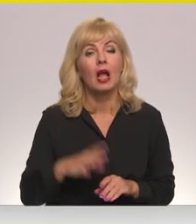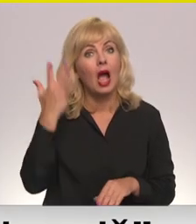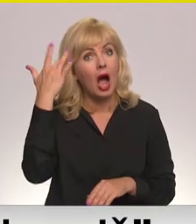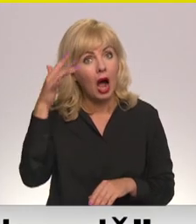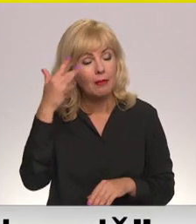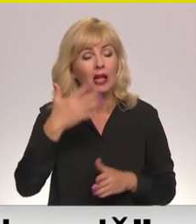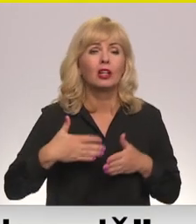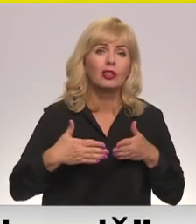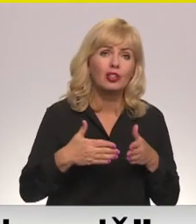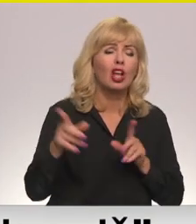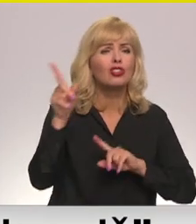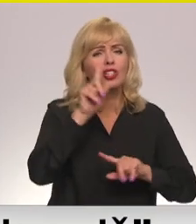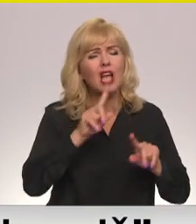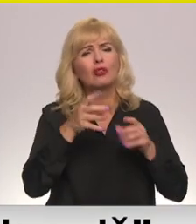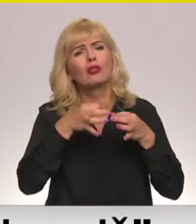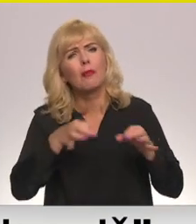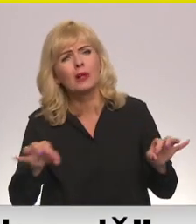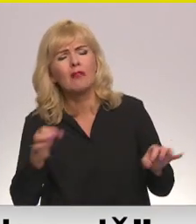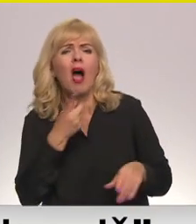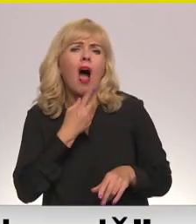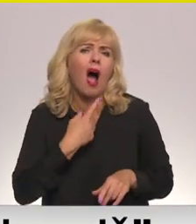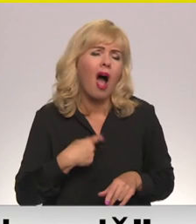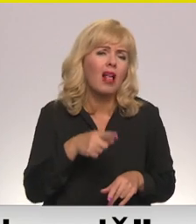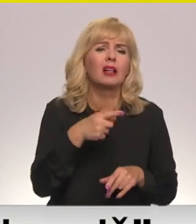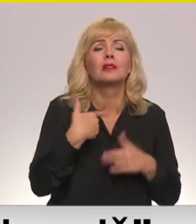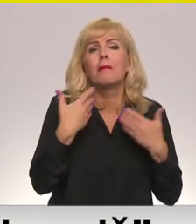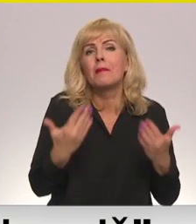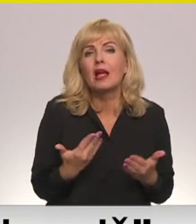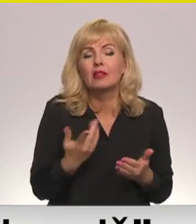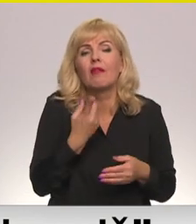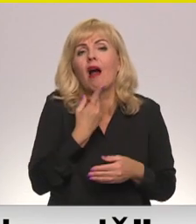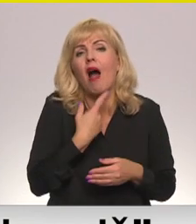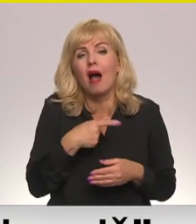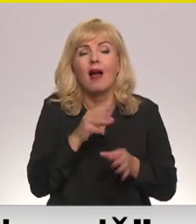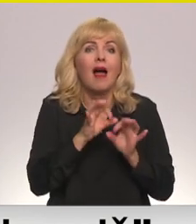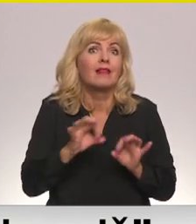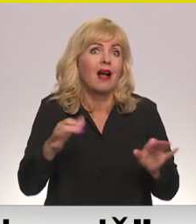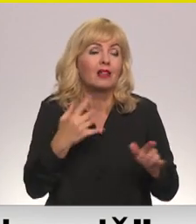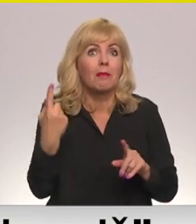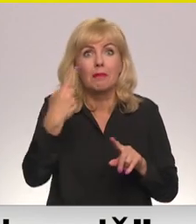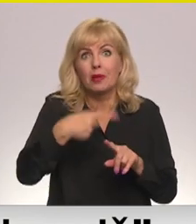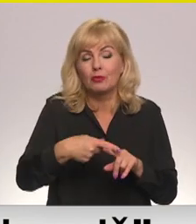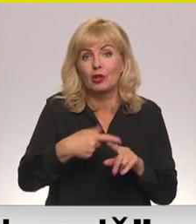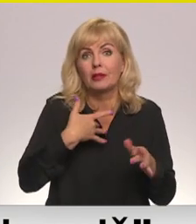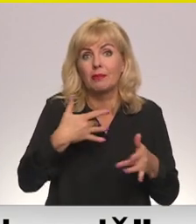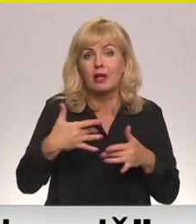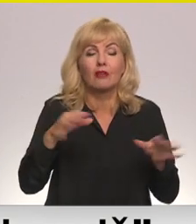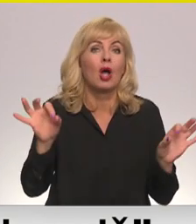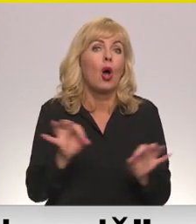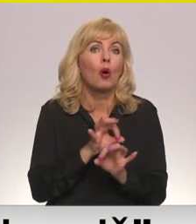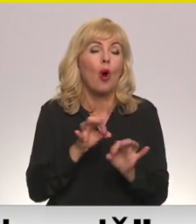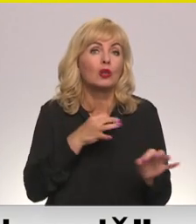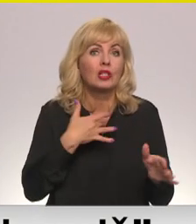Amerika ceļš, seksuālās brīvības alkas un piedzīvojumu kāre. Dailes teātrī pirmizrāde piedzīvojusi koncertu